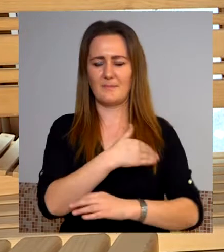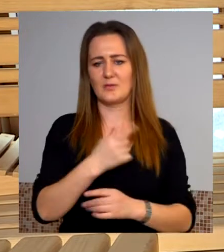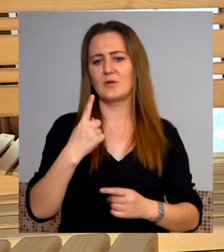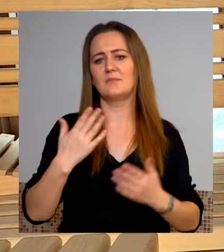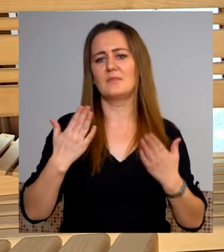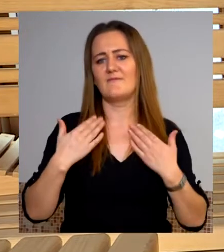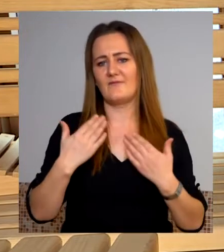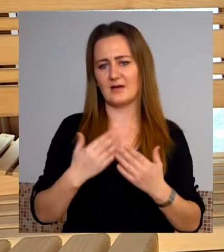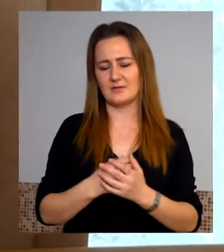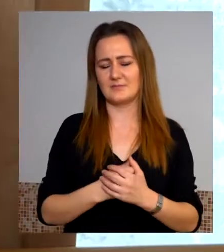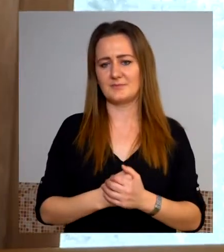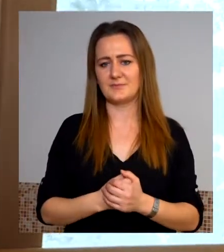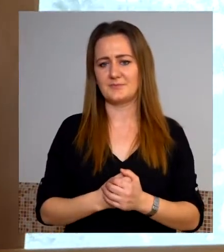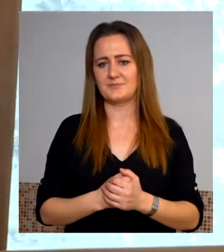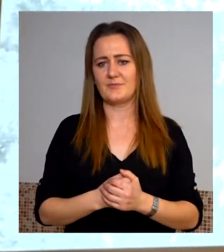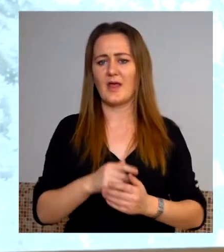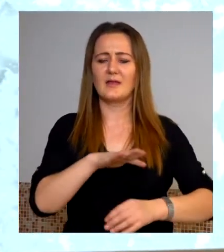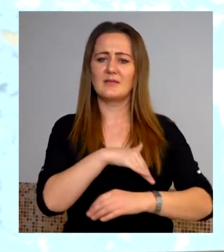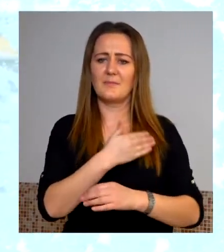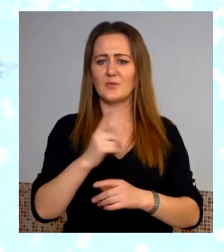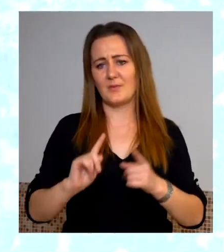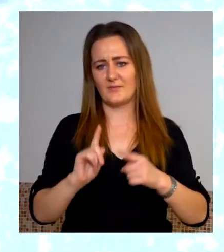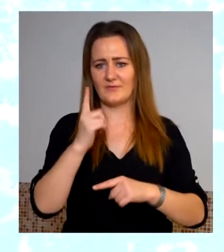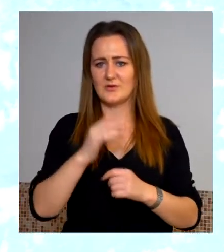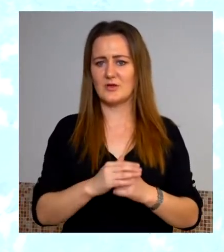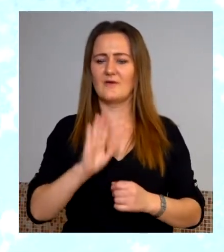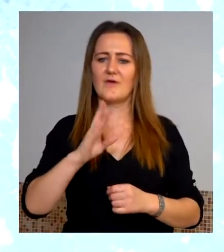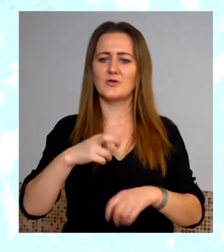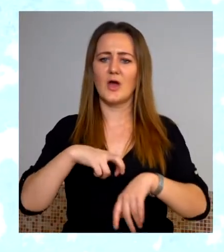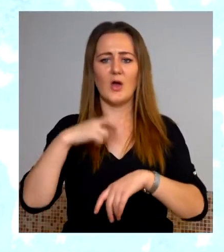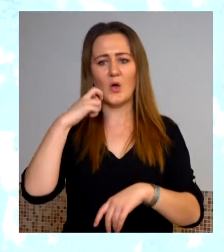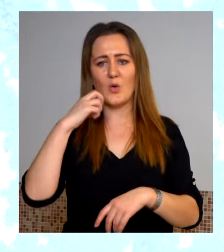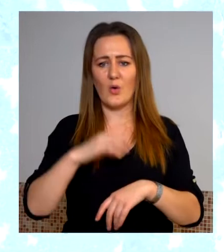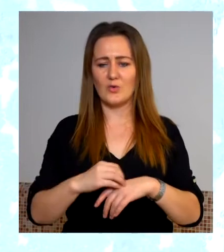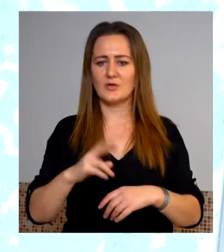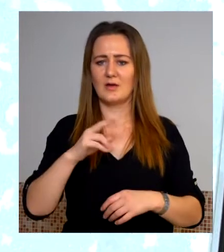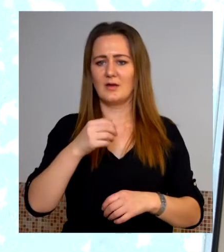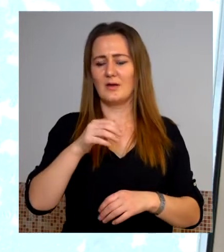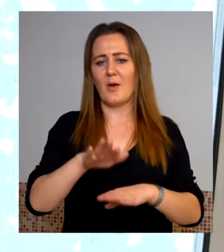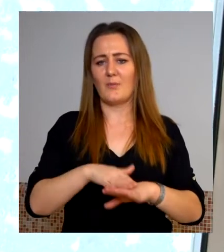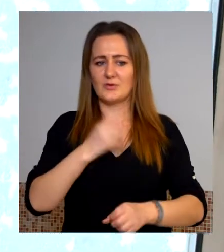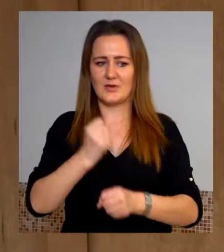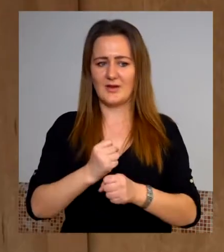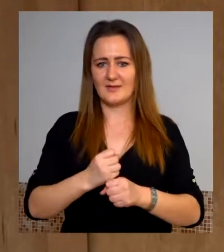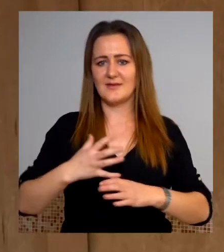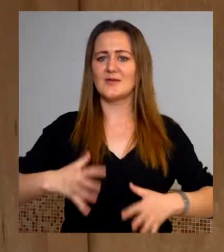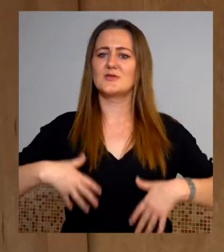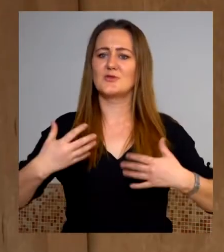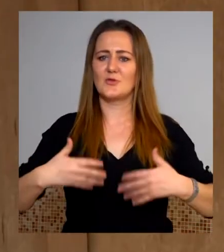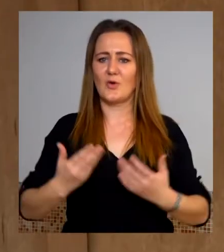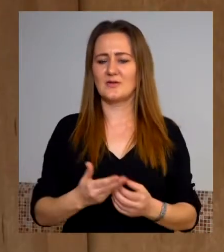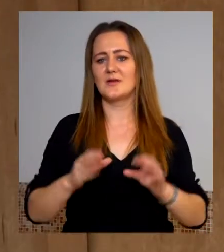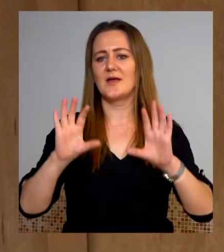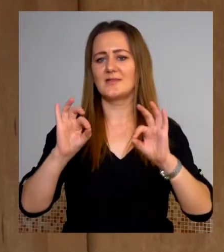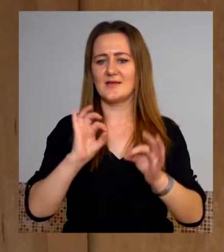vlažnost zraka, dakle, uvijek su temperature nešto više, vaša koža počinje raditi, počinjete se znojiti. U 10